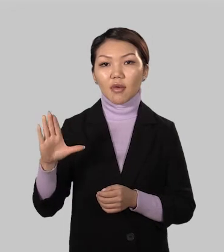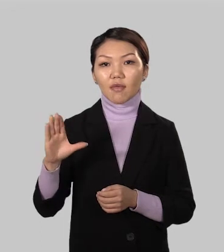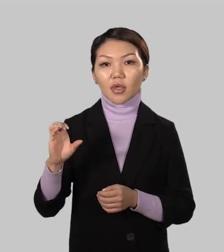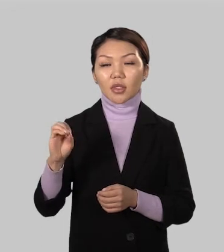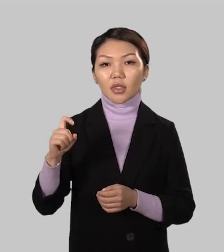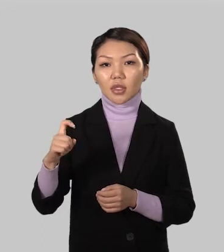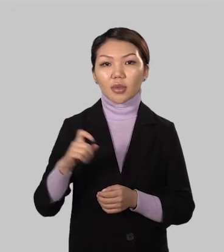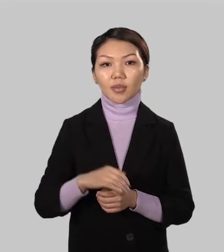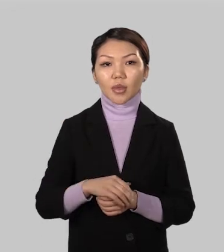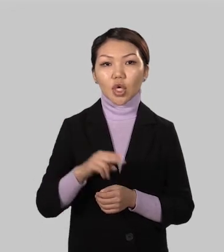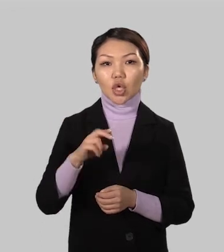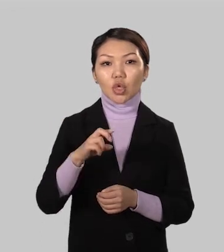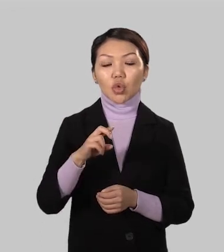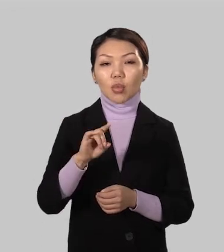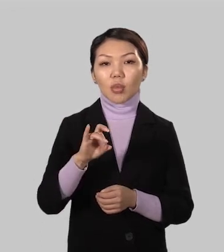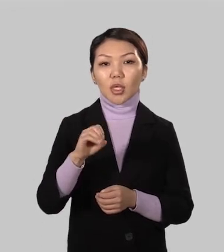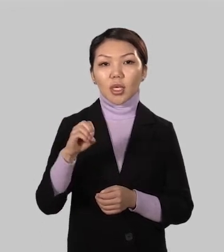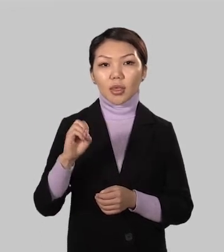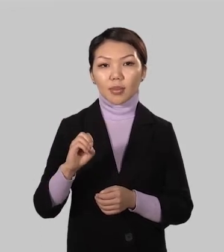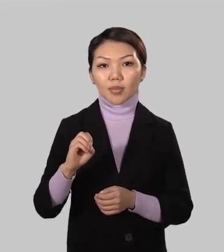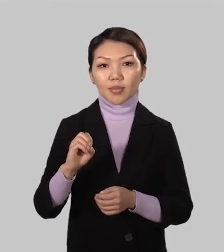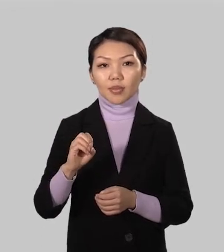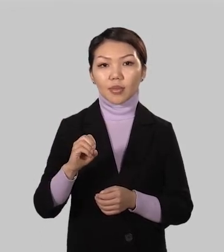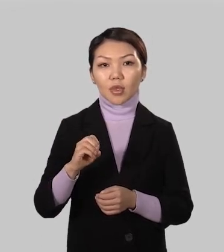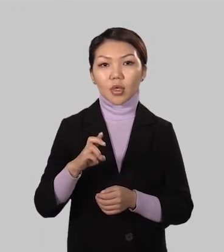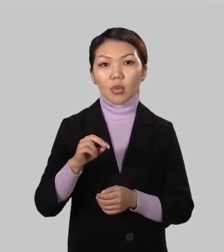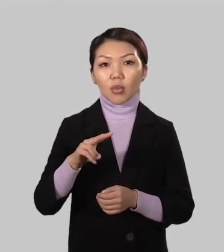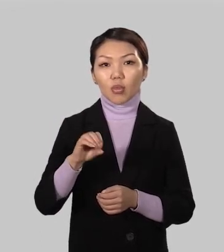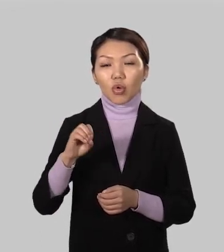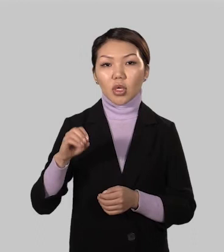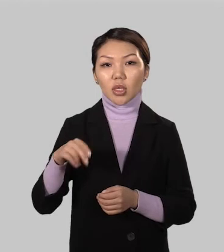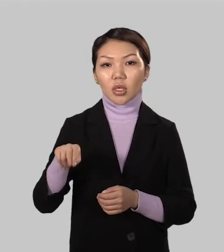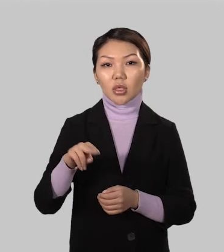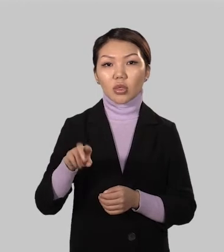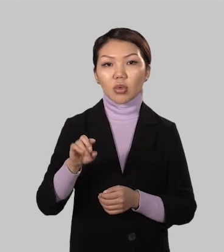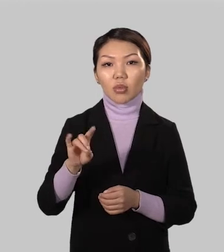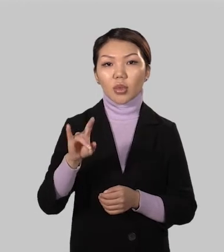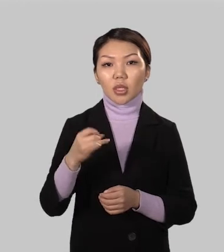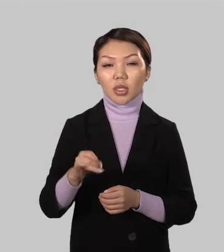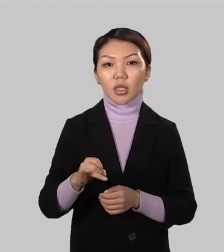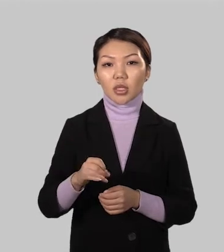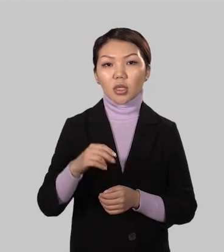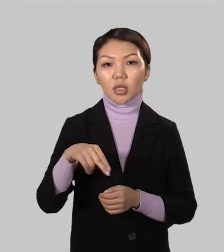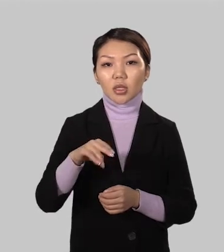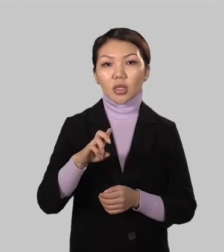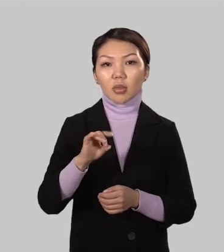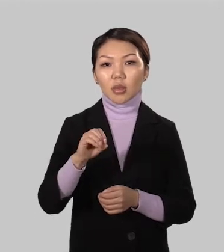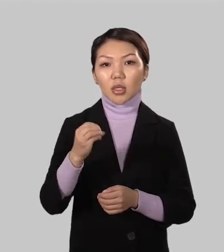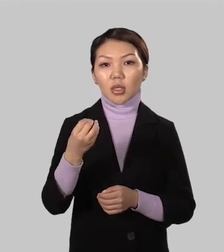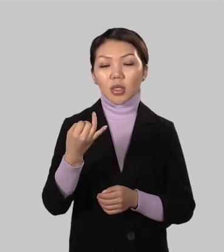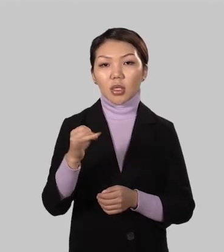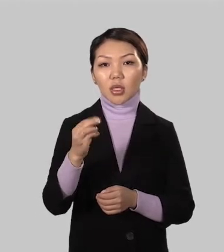добрый добрее более добрый добрейший